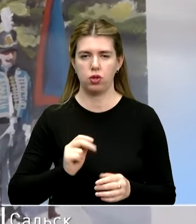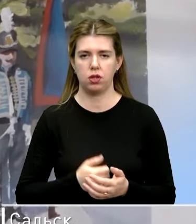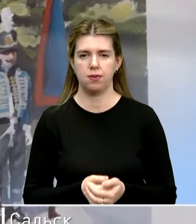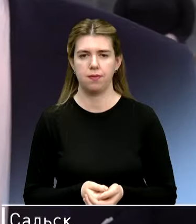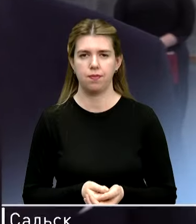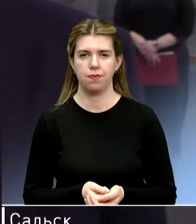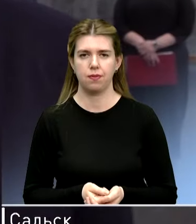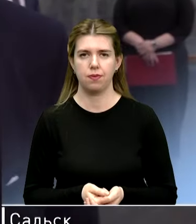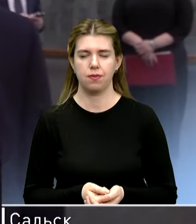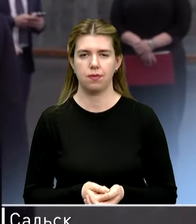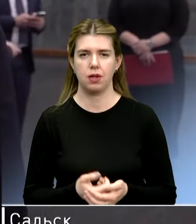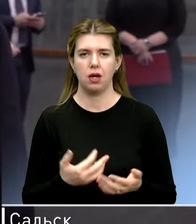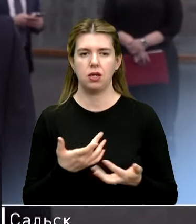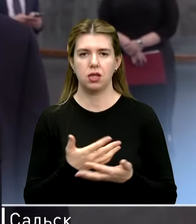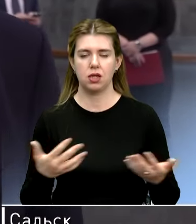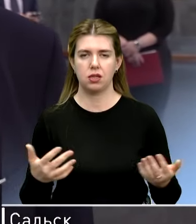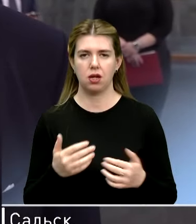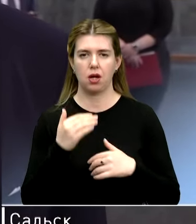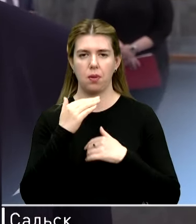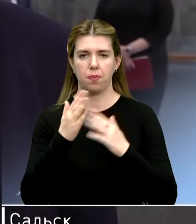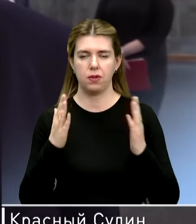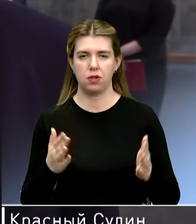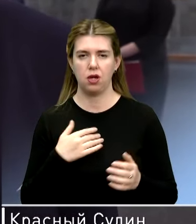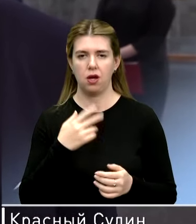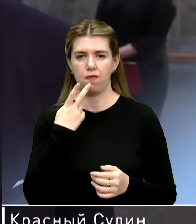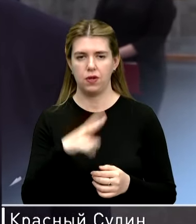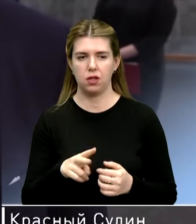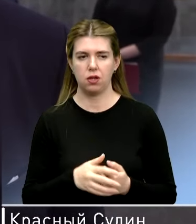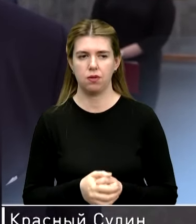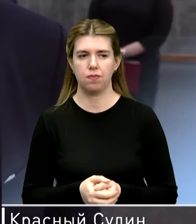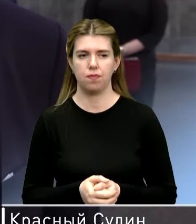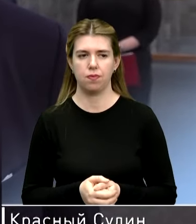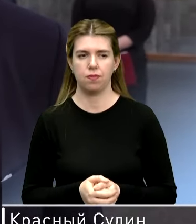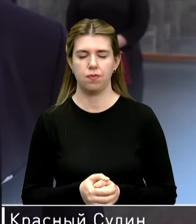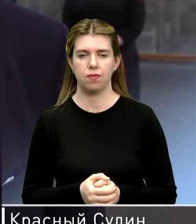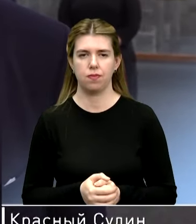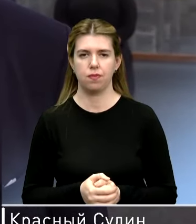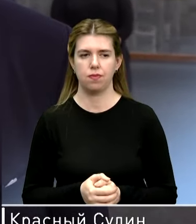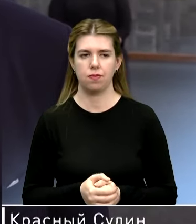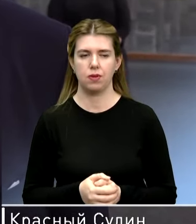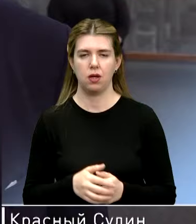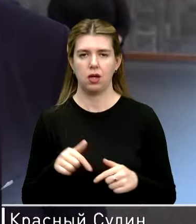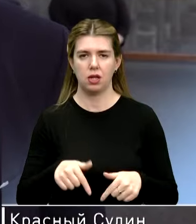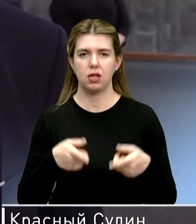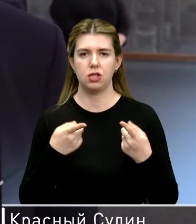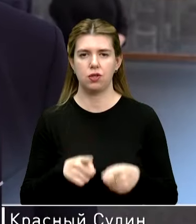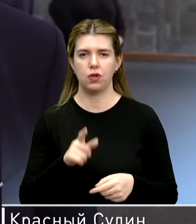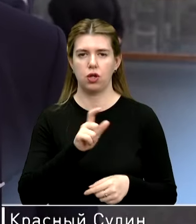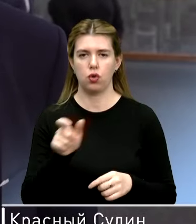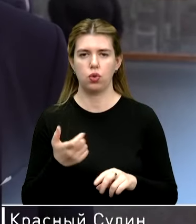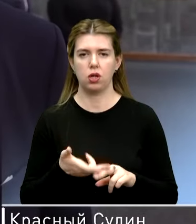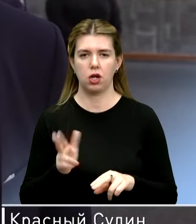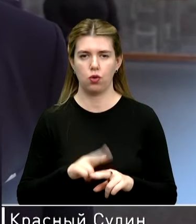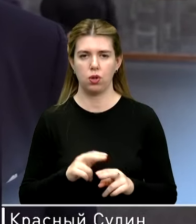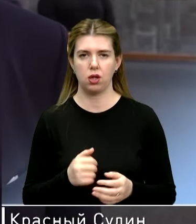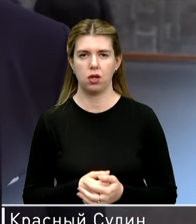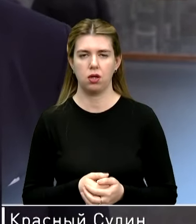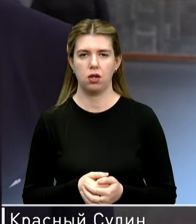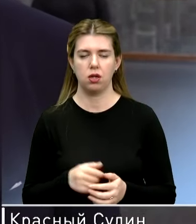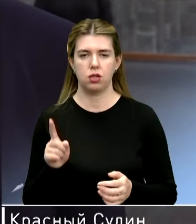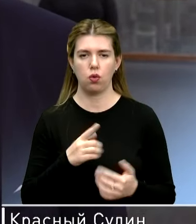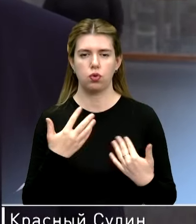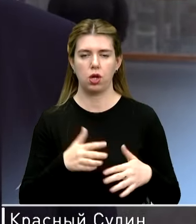Вот несколько акварелей я видел, ну, просто как будто это действительно люди, которые, значит,